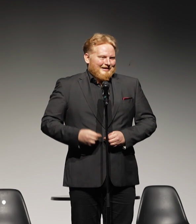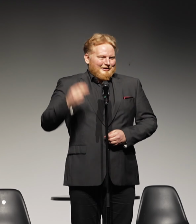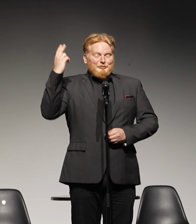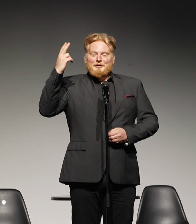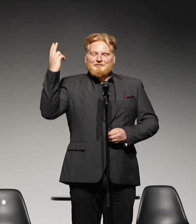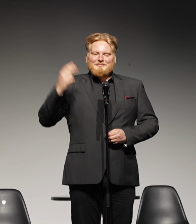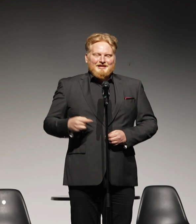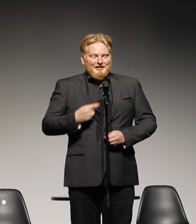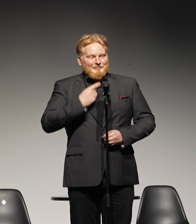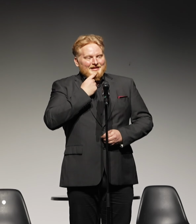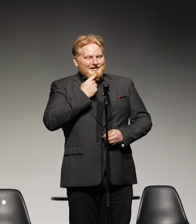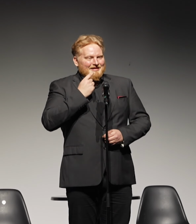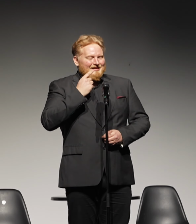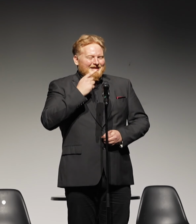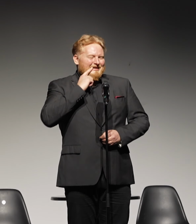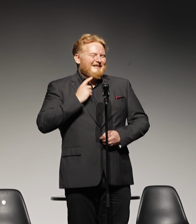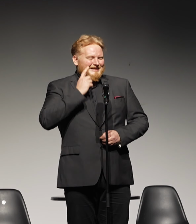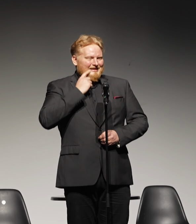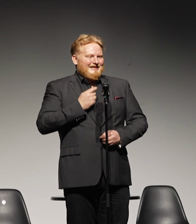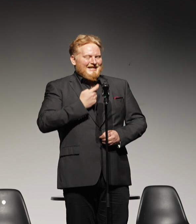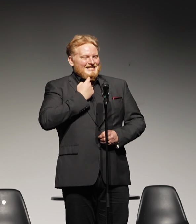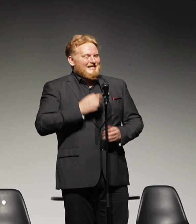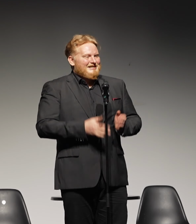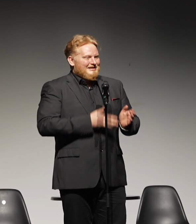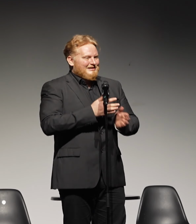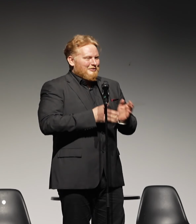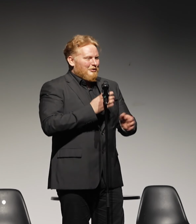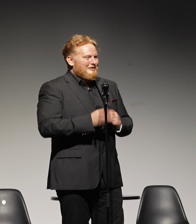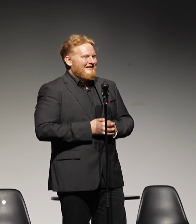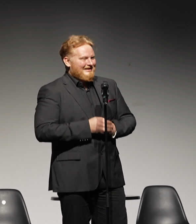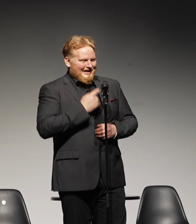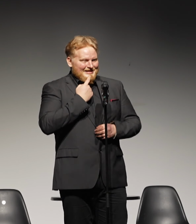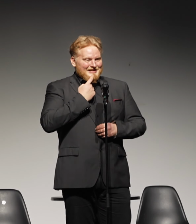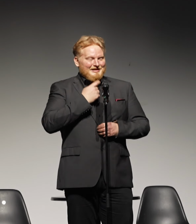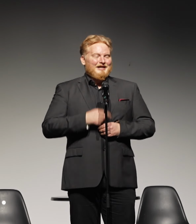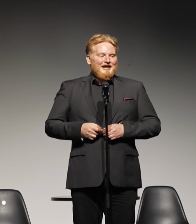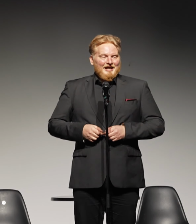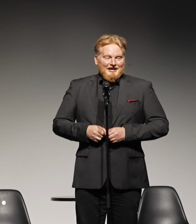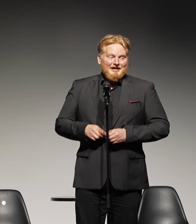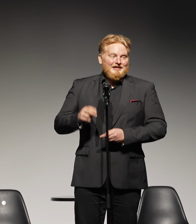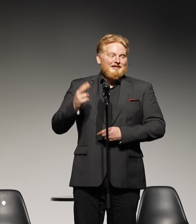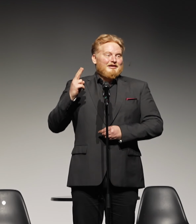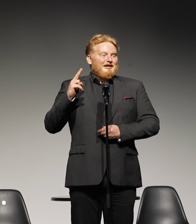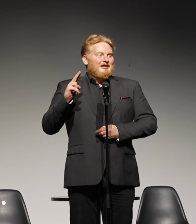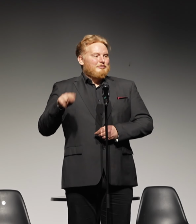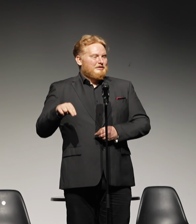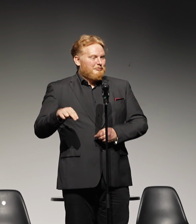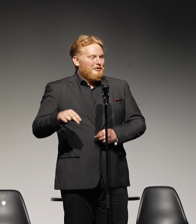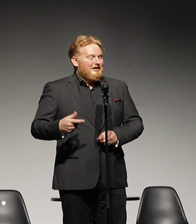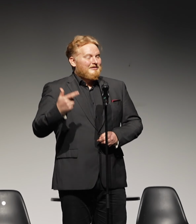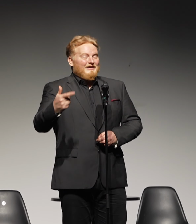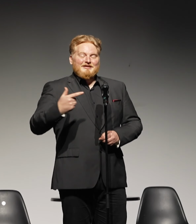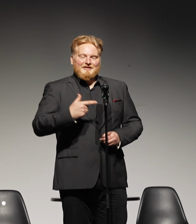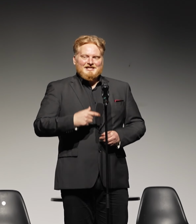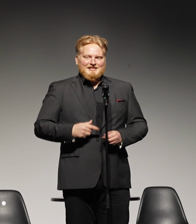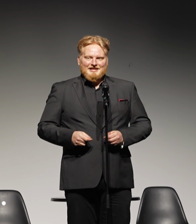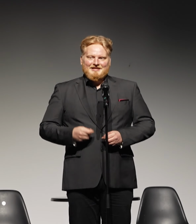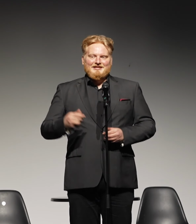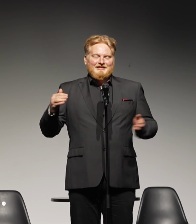Gluhim je materni jezik, znakovni jezik in v Srgu je